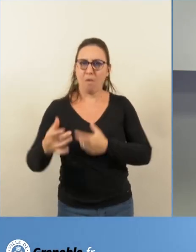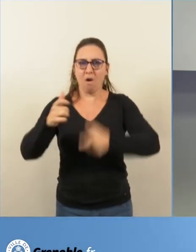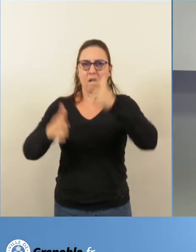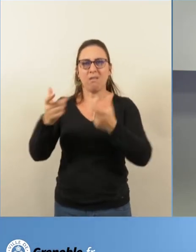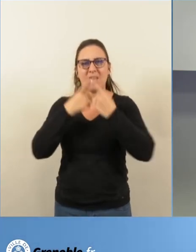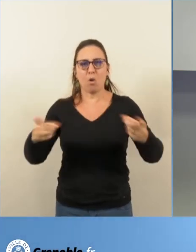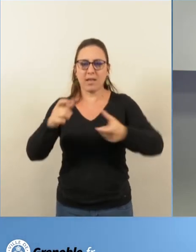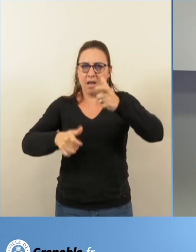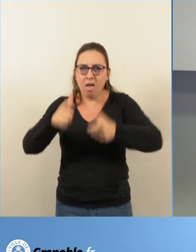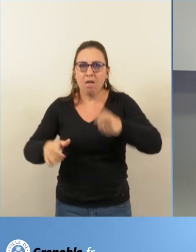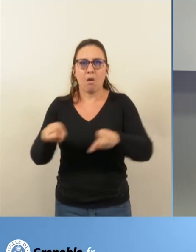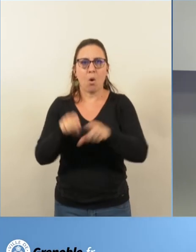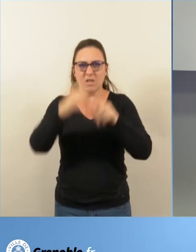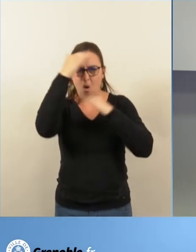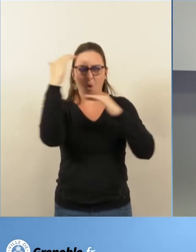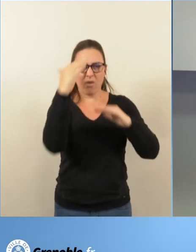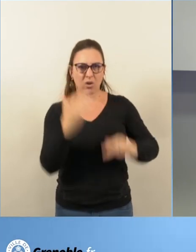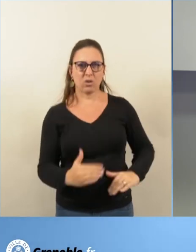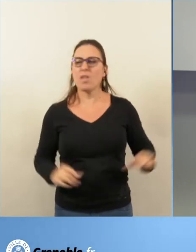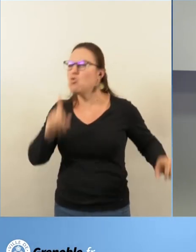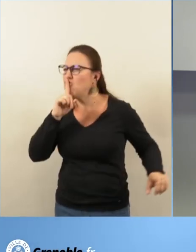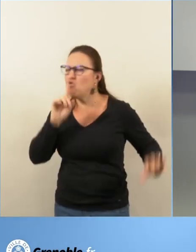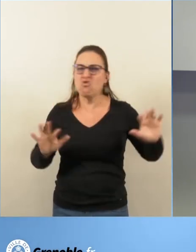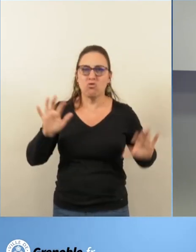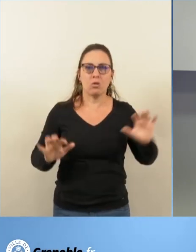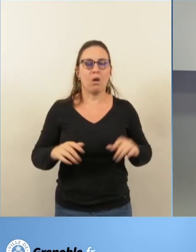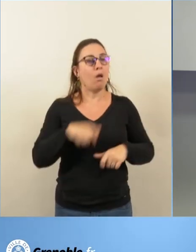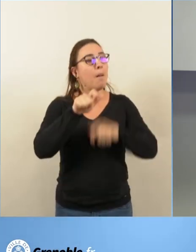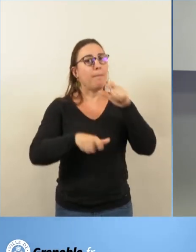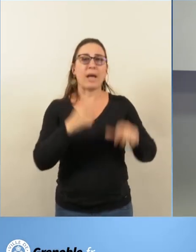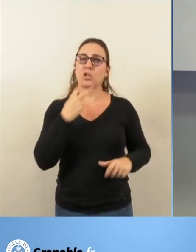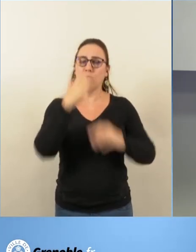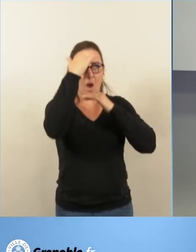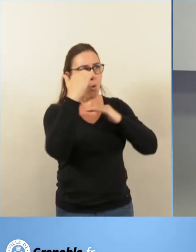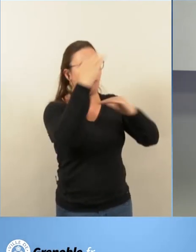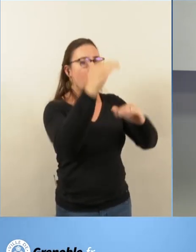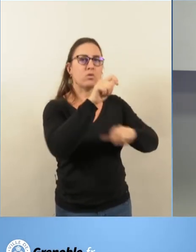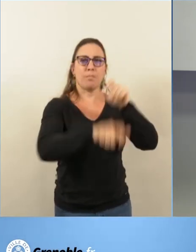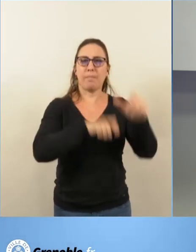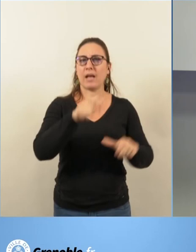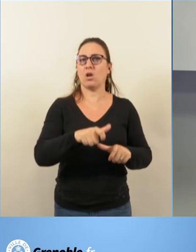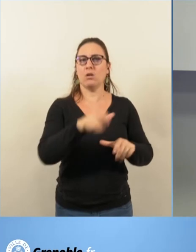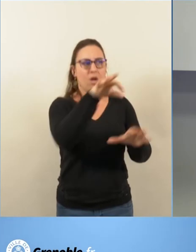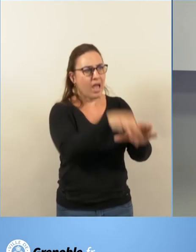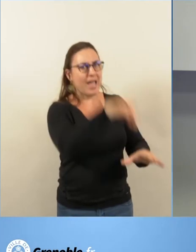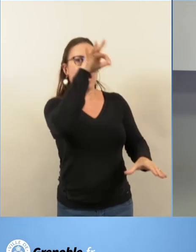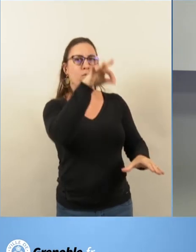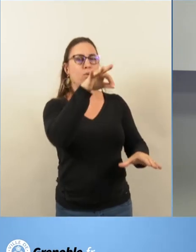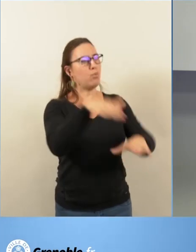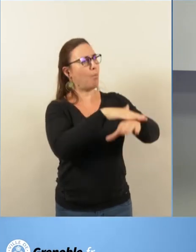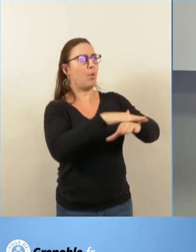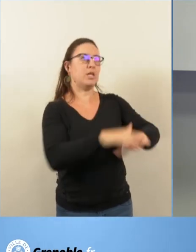démocratiques et à faire perdre la aux citoyens la confiance qu'ils doivent avoir des hommes qu'ils ont choisi pour exercer le pouvoir